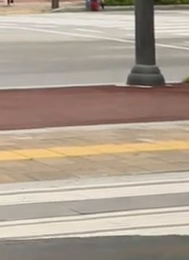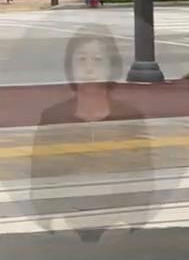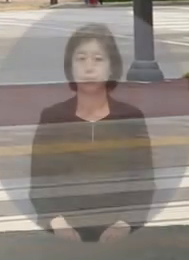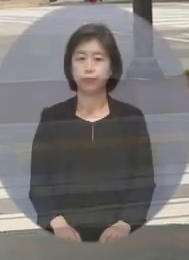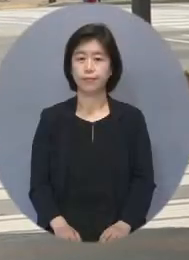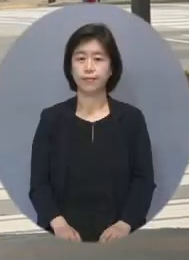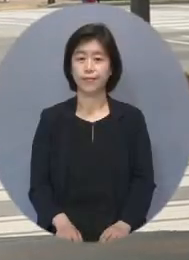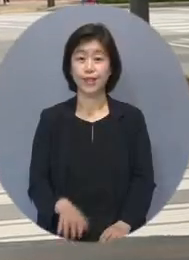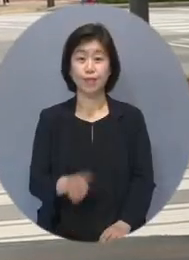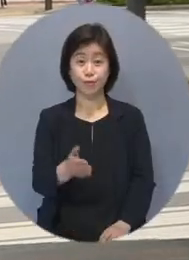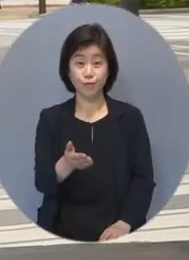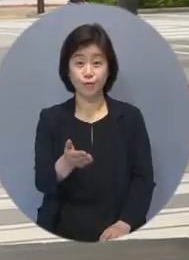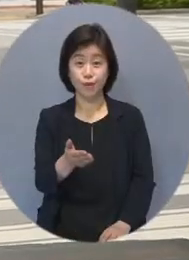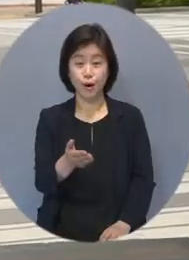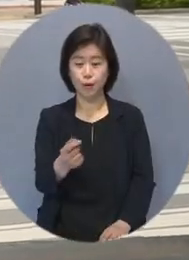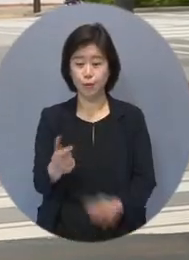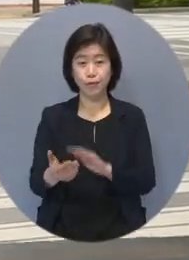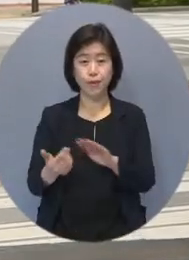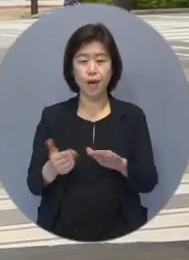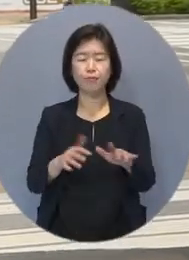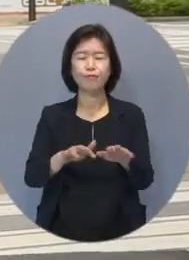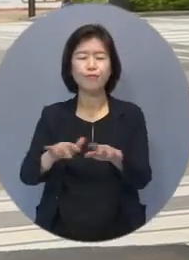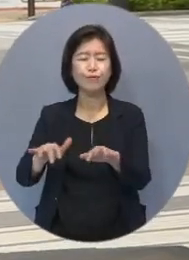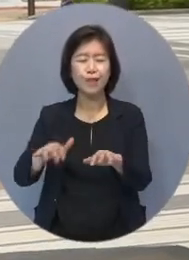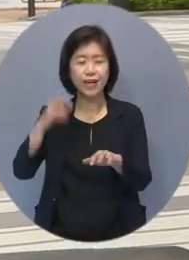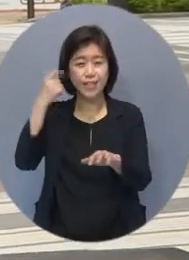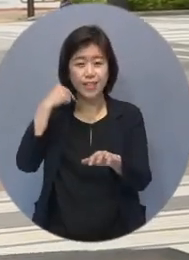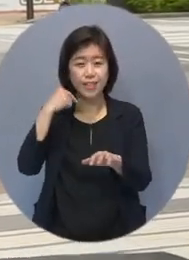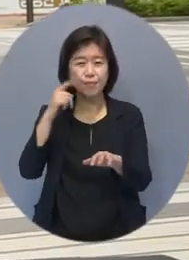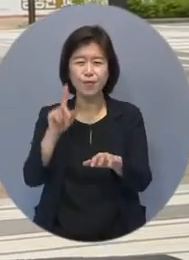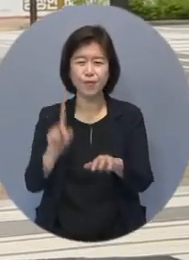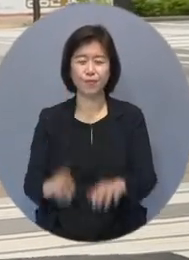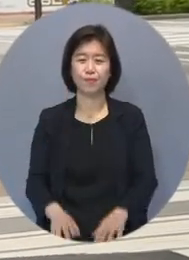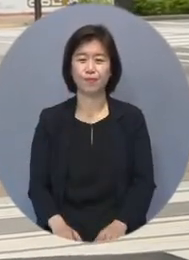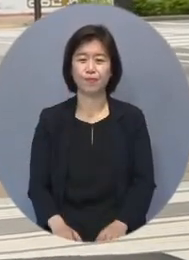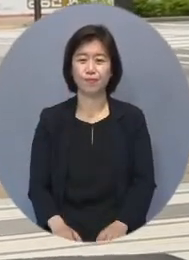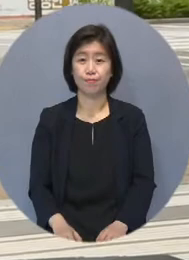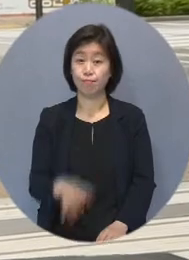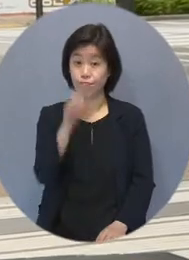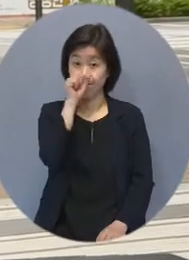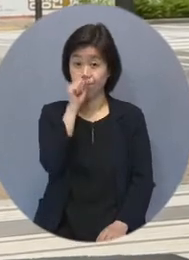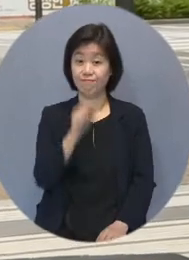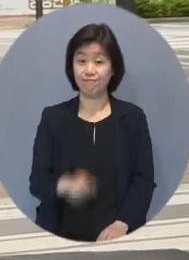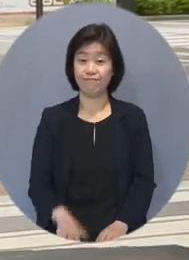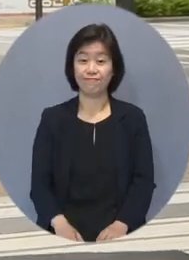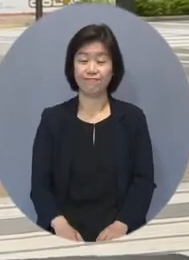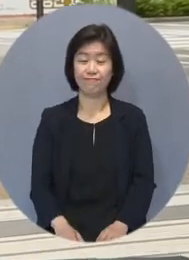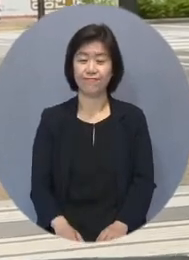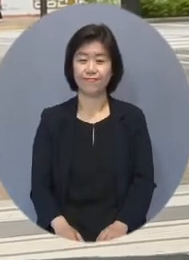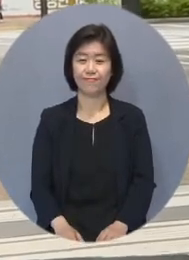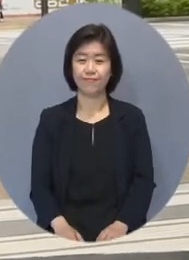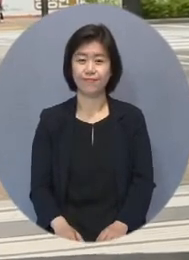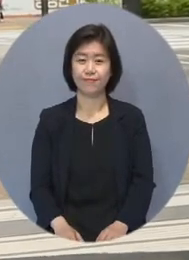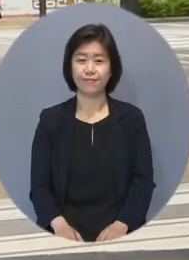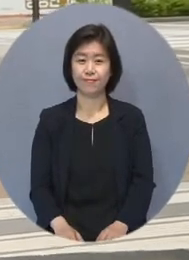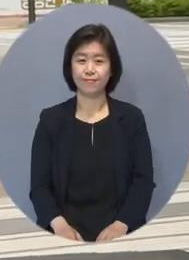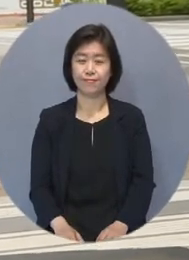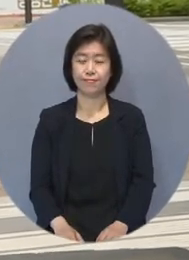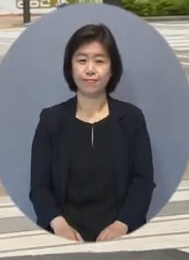윤서가 방금 전에 촉지도 만졌잖아요. 네. 어땠어요? 좋았어요. 아, 좋았어요? 이제